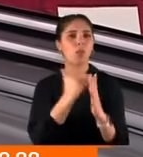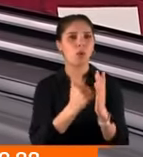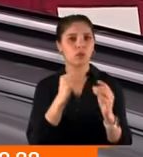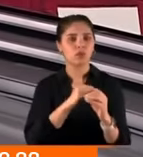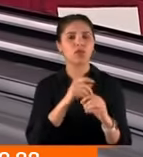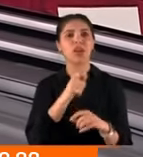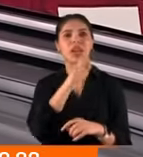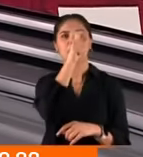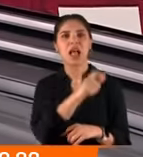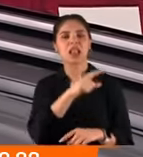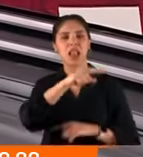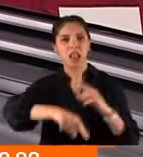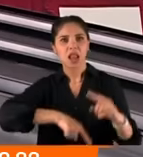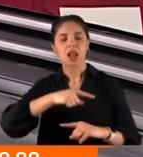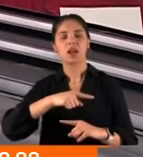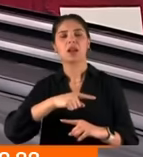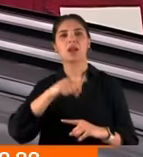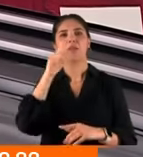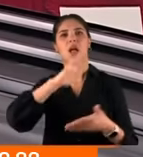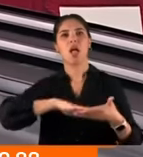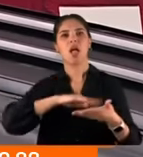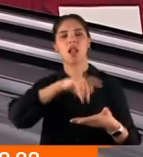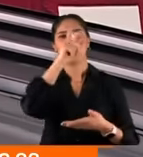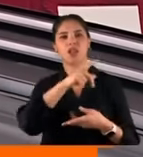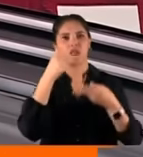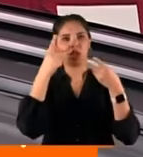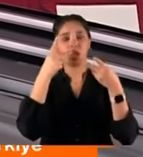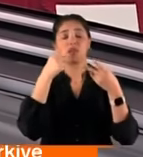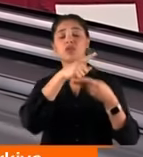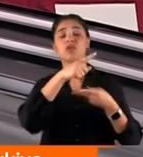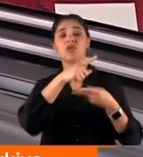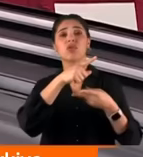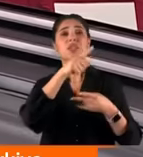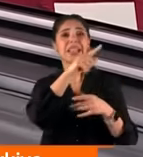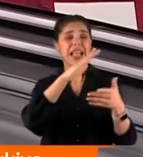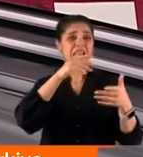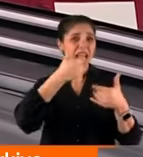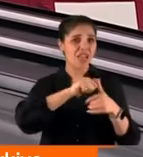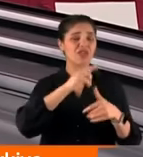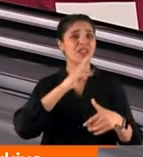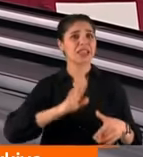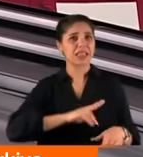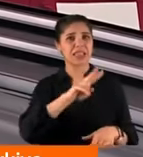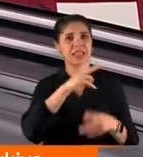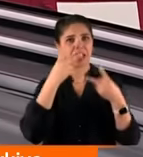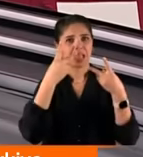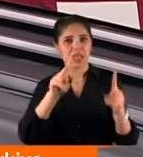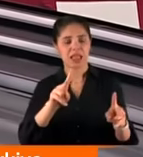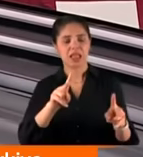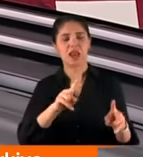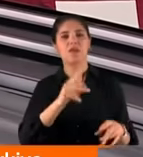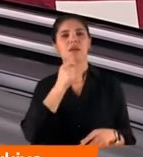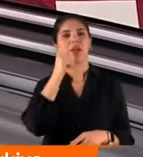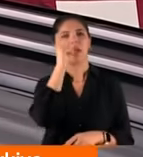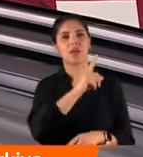Kan doğduğuna itiraf, hayatını kaybeden Erdal Sakız'ın arkadaşının eşiyle kızından geldi. Ve katil zanlısı bugün canlı yayında gözaltına